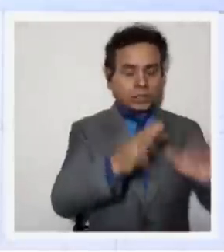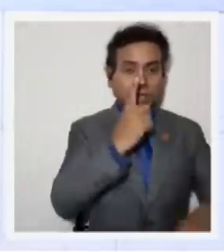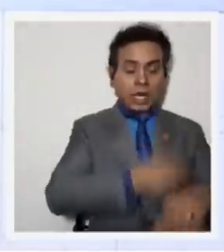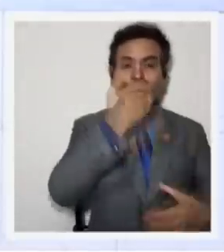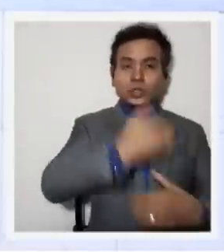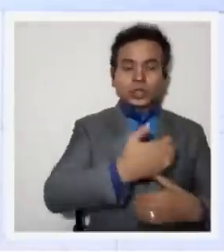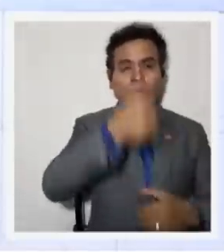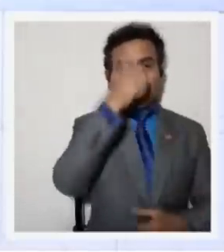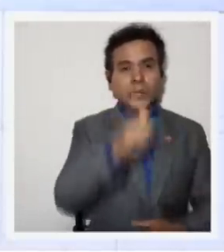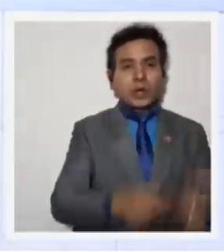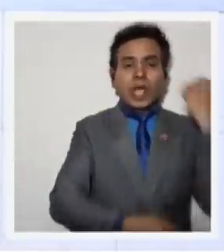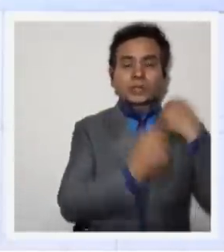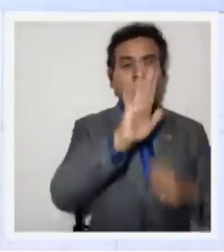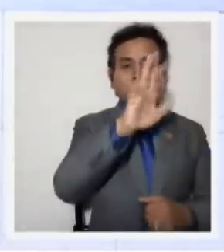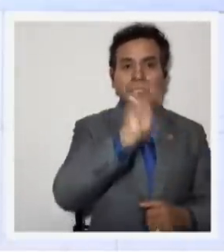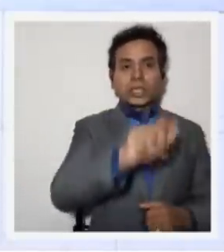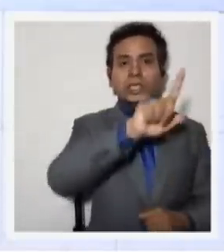আমাদের মোট আইসোলেশন সংখ্যা